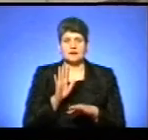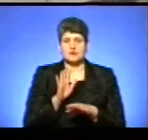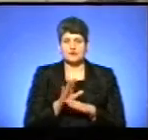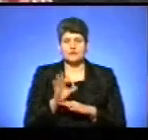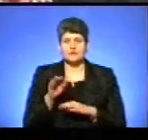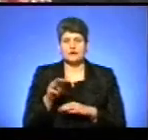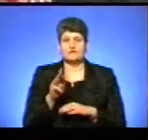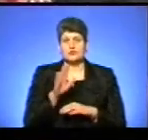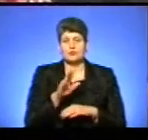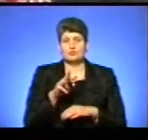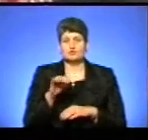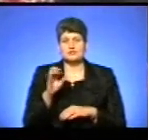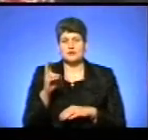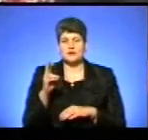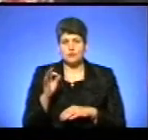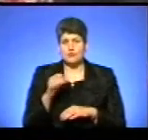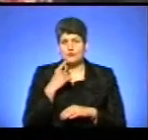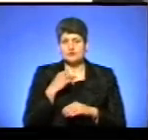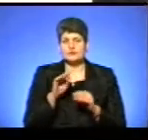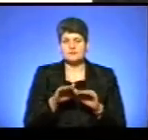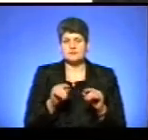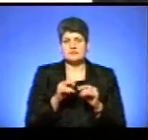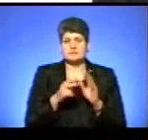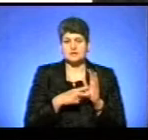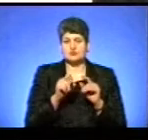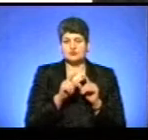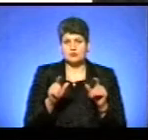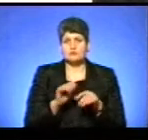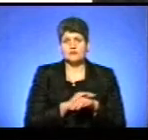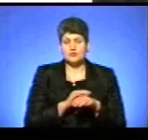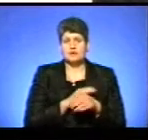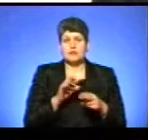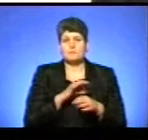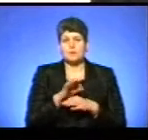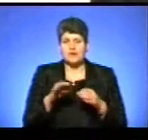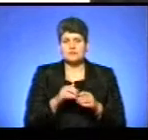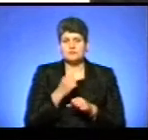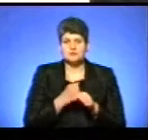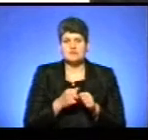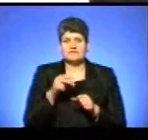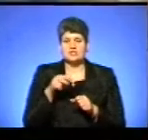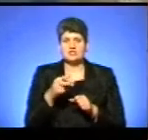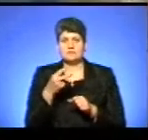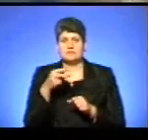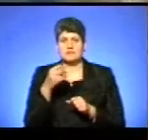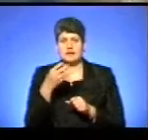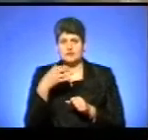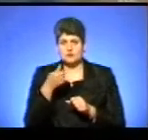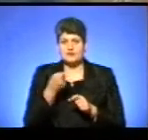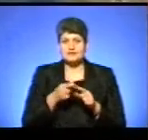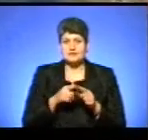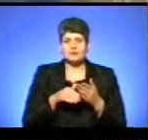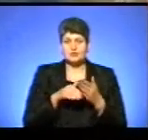Володимир Мосейко каже, що з учнями 17-ї школи у благодійних проєктах співпрацює з 2015 року. Ця допомога,